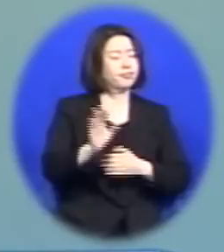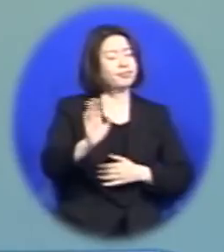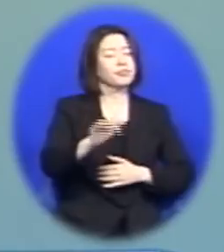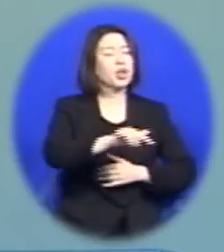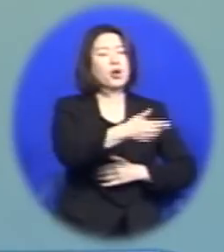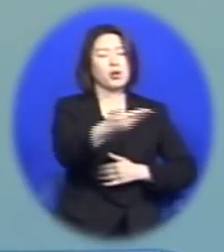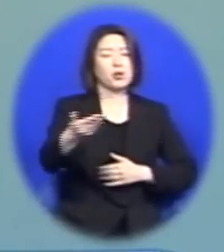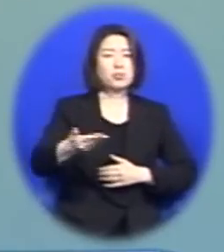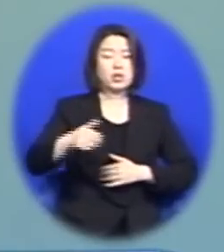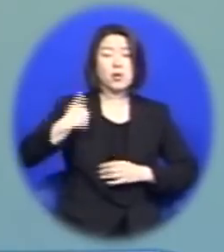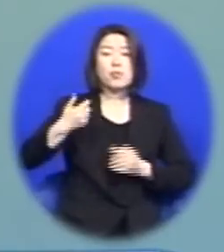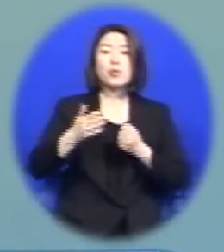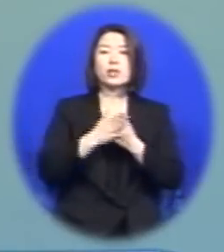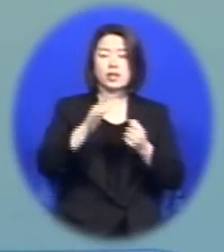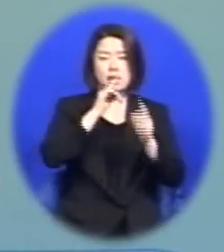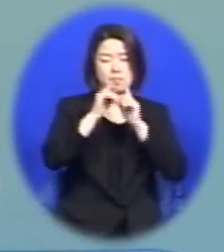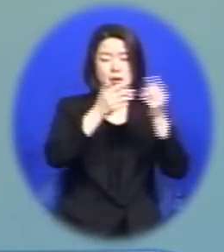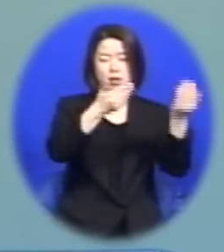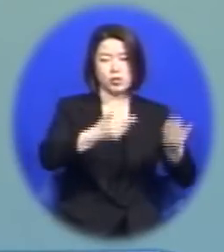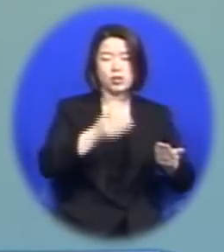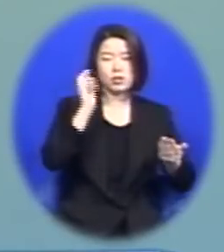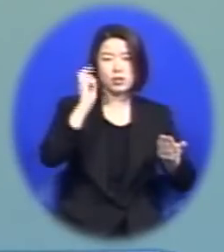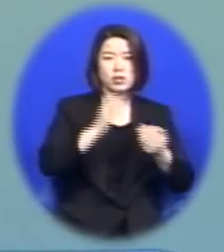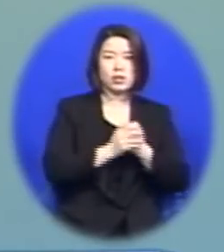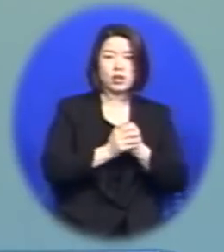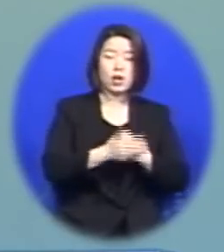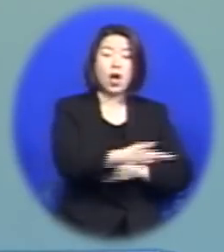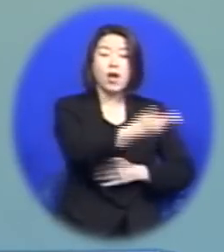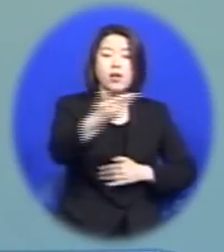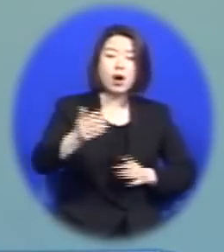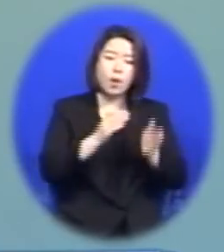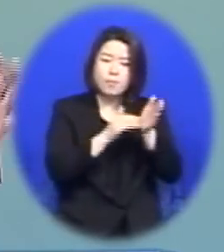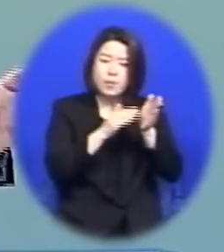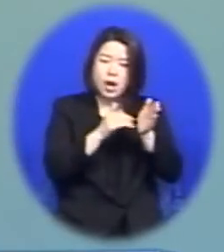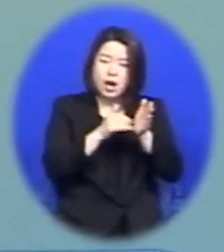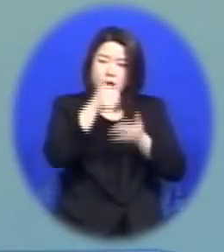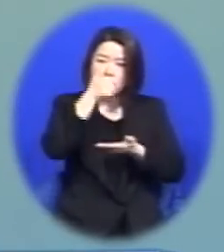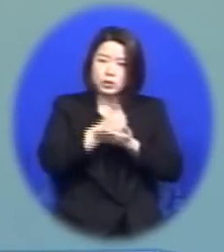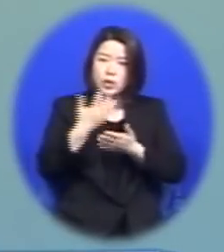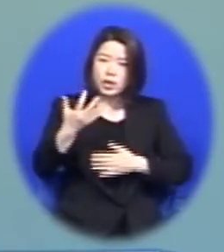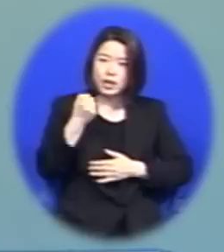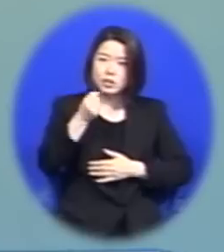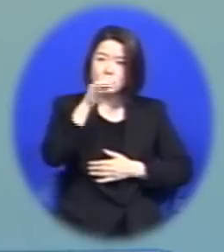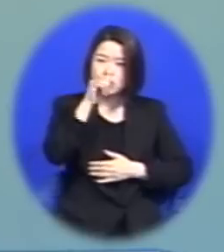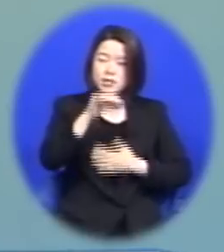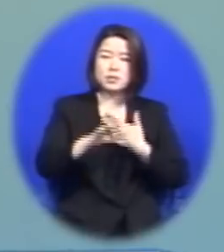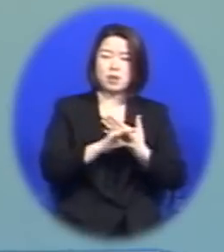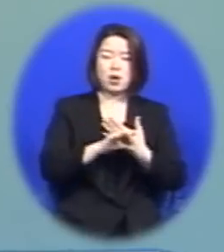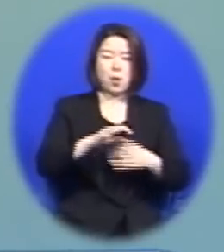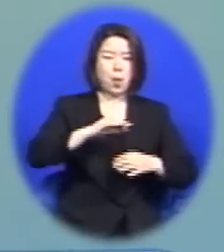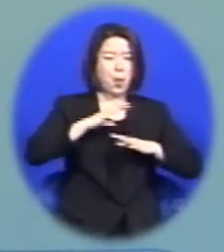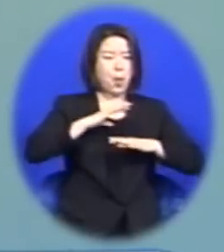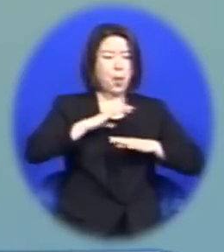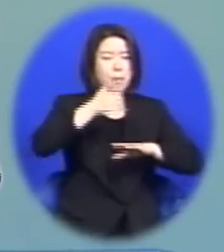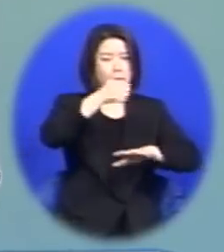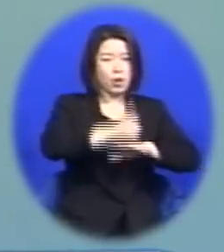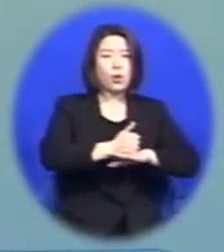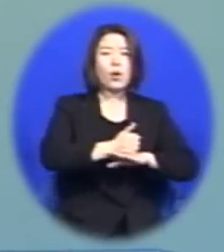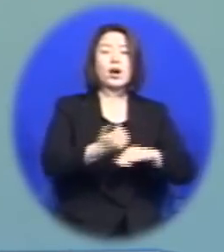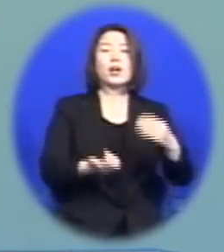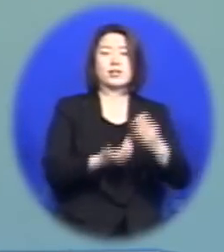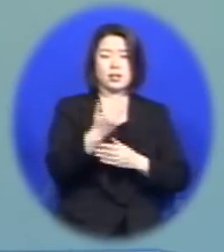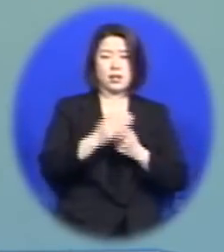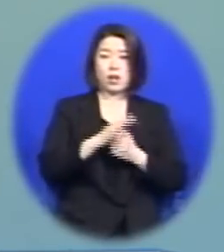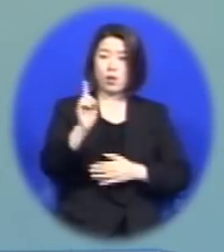이야기입니다 여러분이 음미한 죄를 가지고 있으면 무서운 결과가 나옵니다 어느 집사님